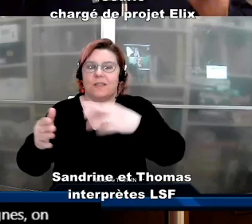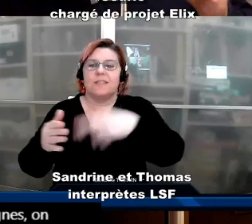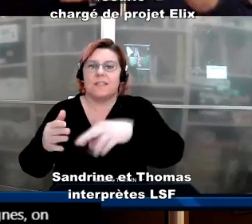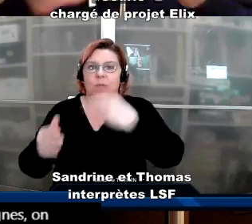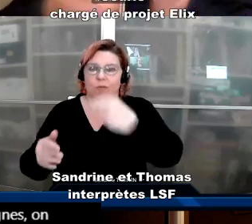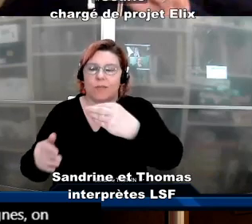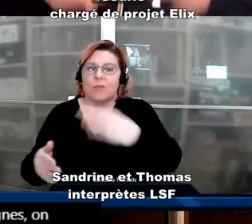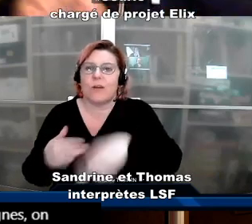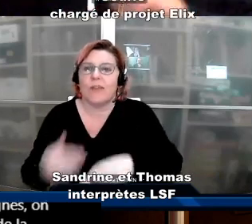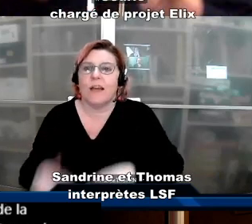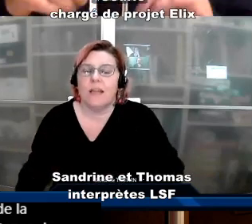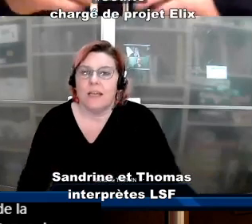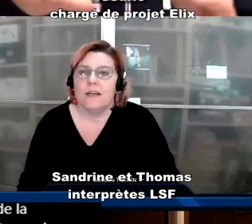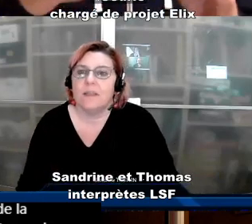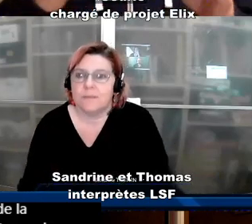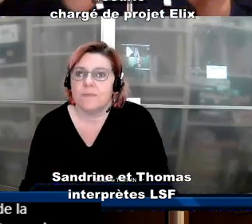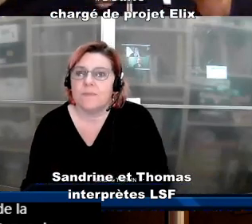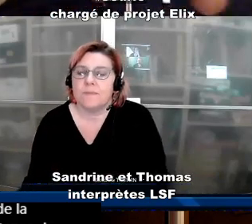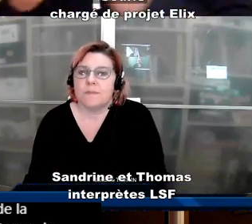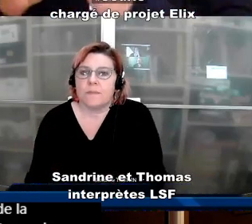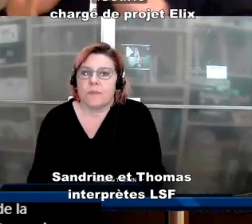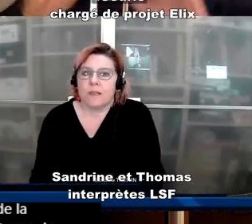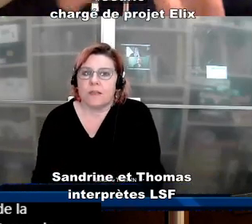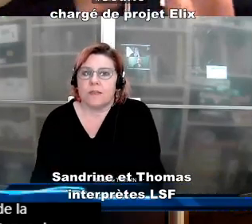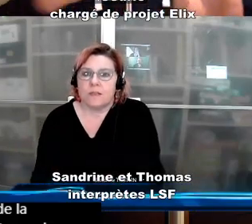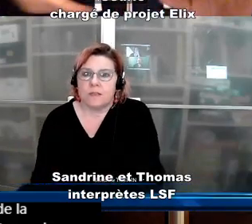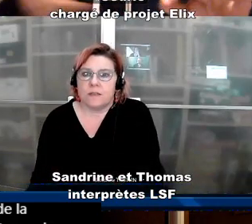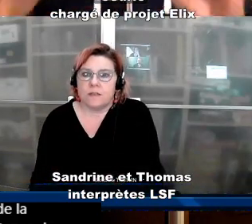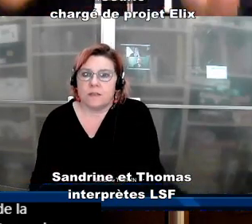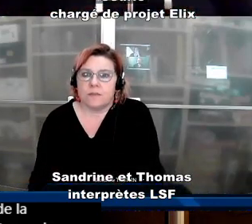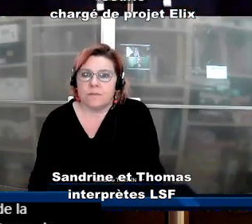Ah, c'est bon, c'est revenu. Okay. C'est bon, ça revient.